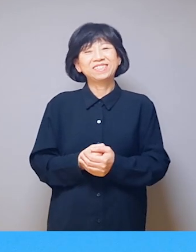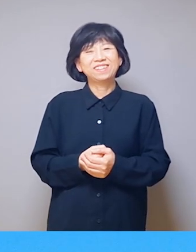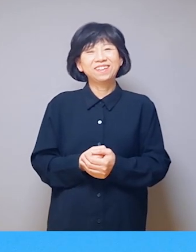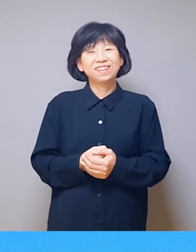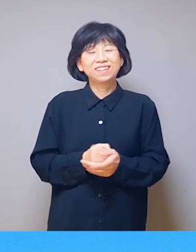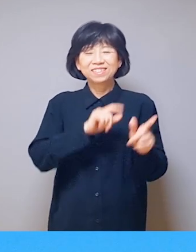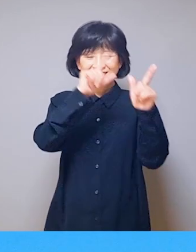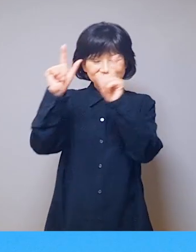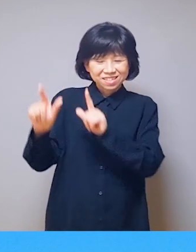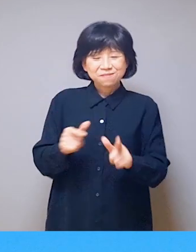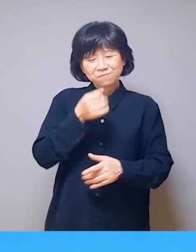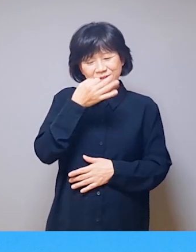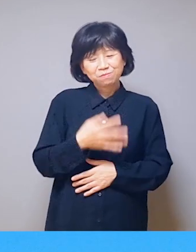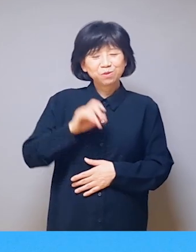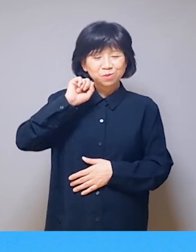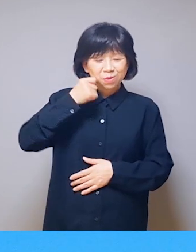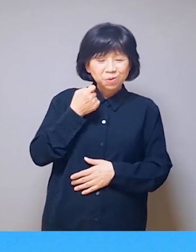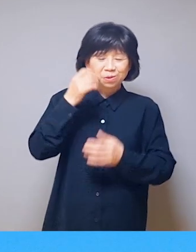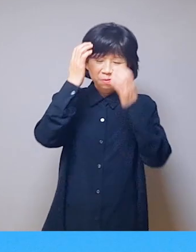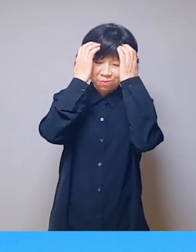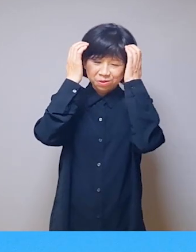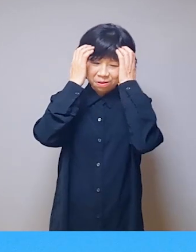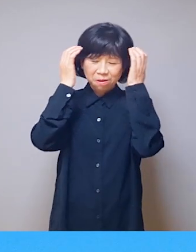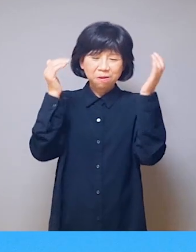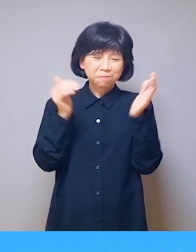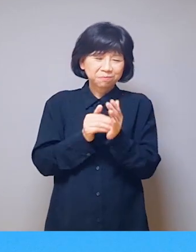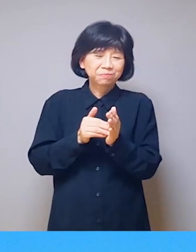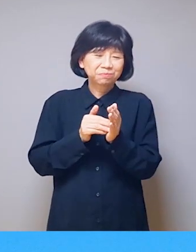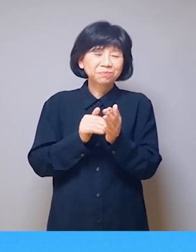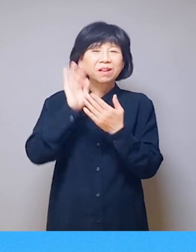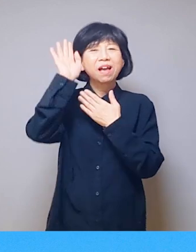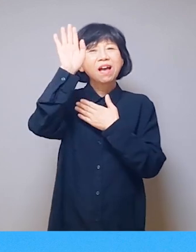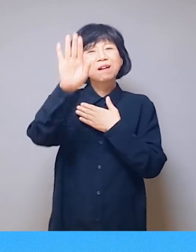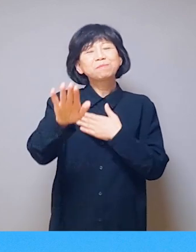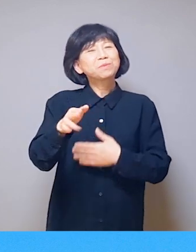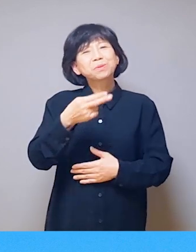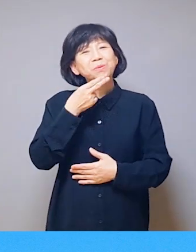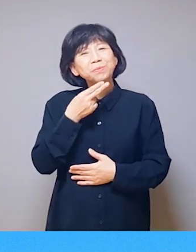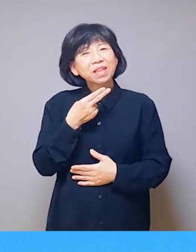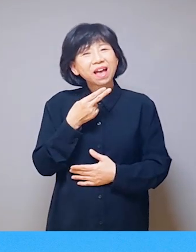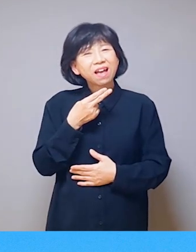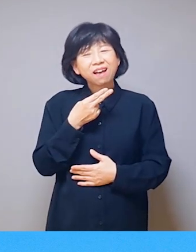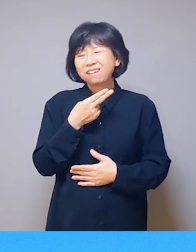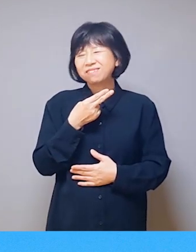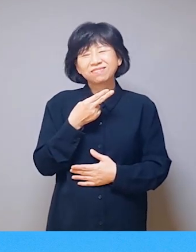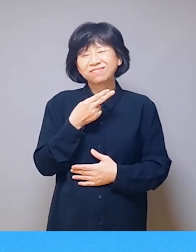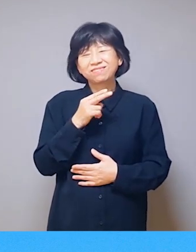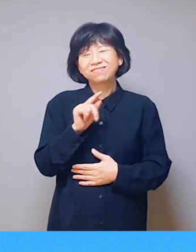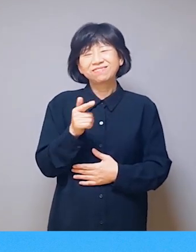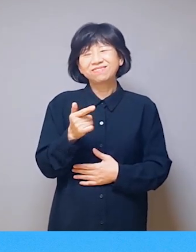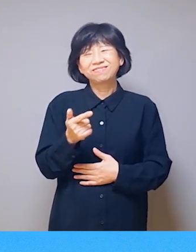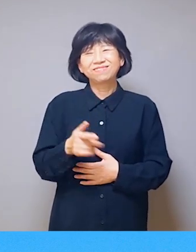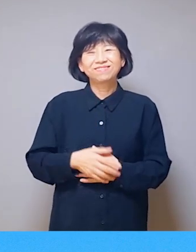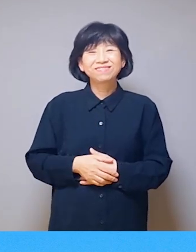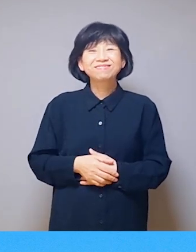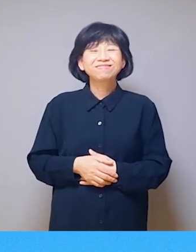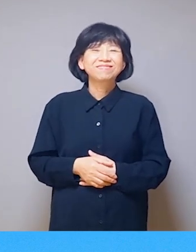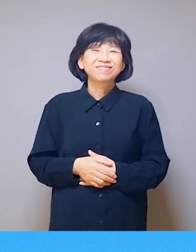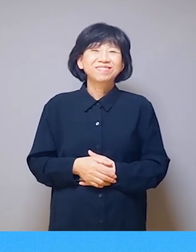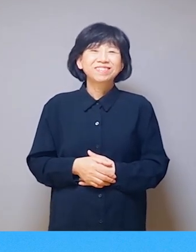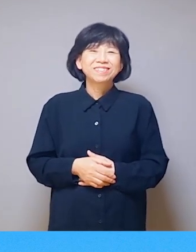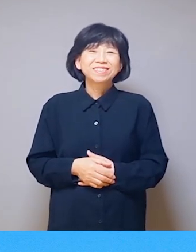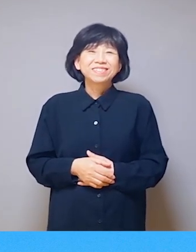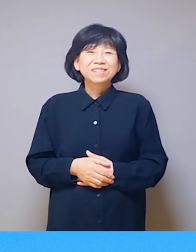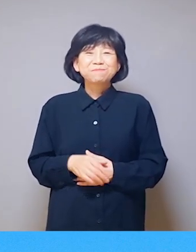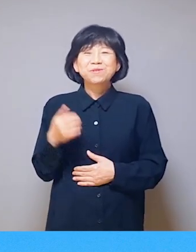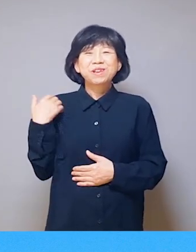지금까지 힘들고 어려운 시간을 겪었기 때문에 앞으로는 잘 될 거예요. 앞으로는 꽃길만 걸을 거예요. 네.